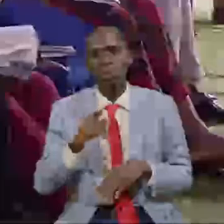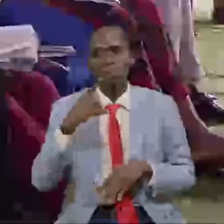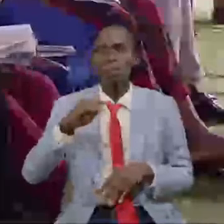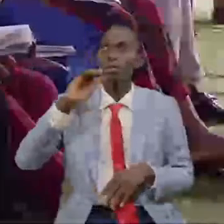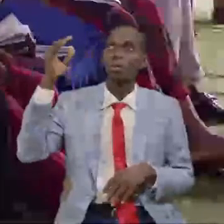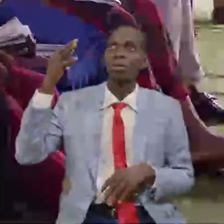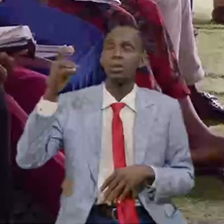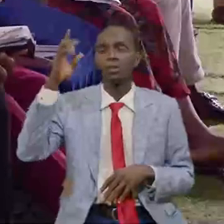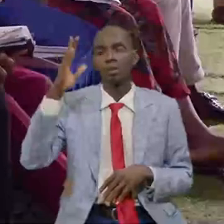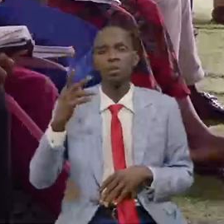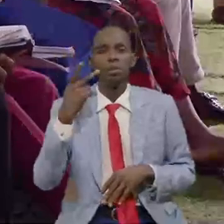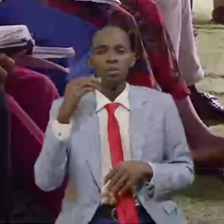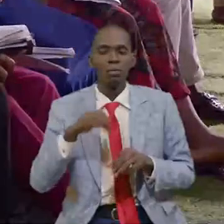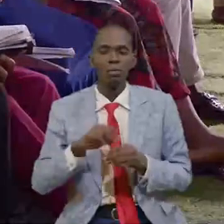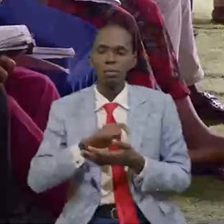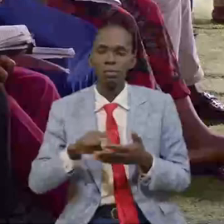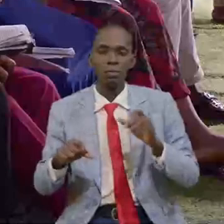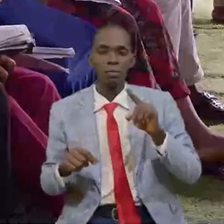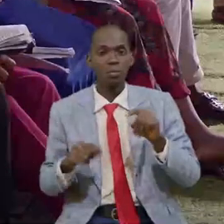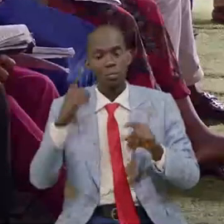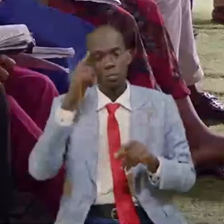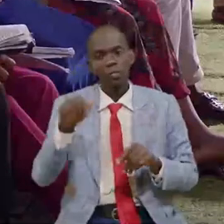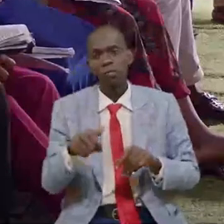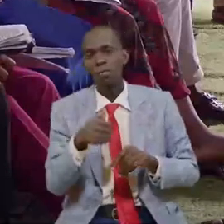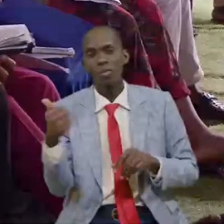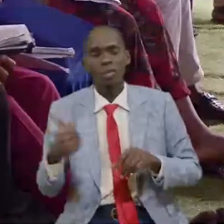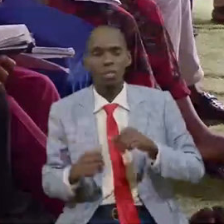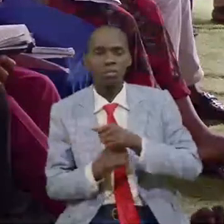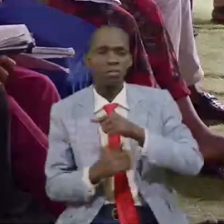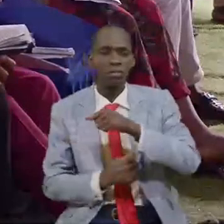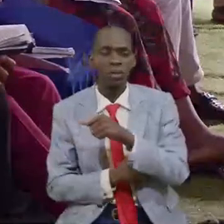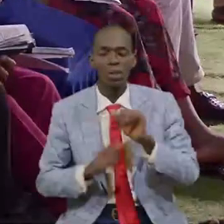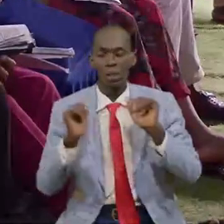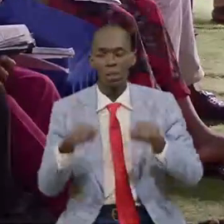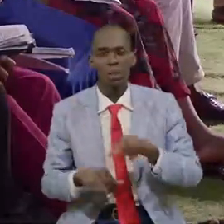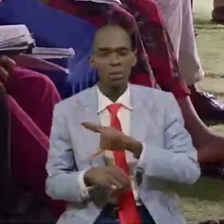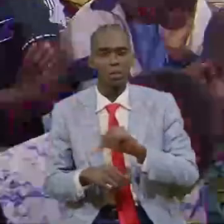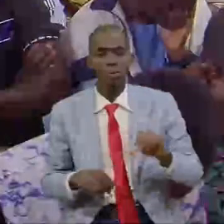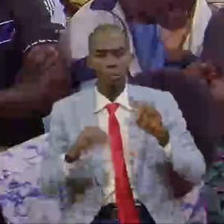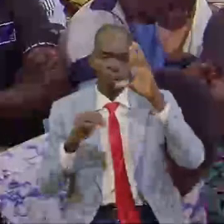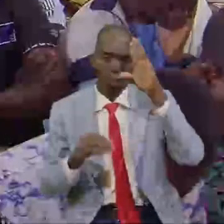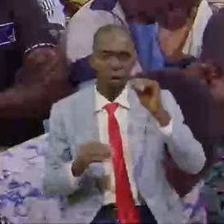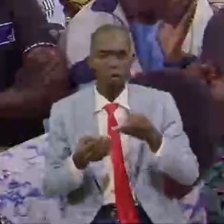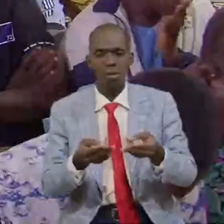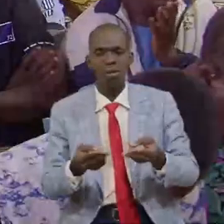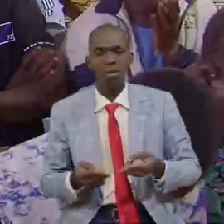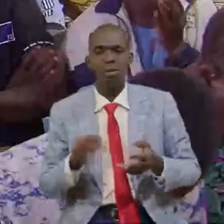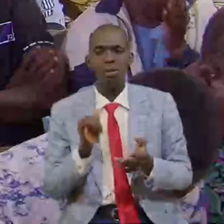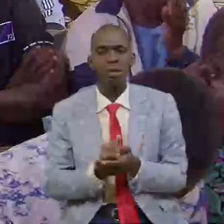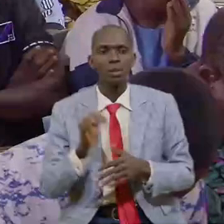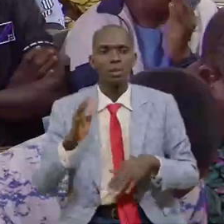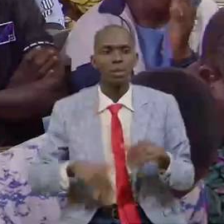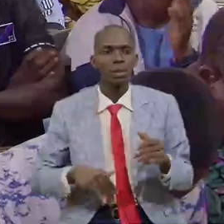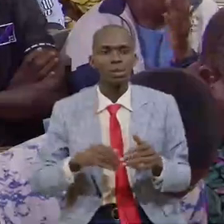verset 11. Car personne ne peut poser un autre fondement que celui qui a été posé,